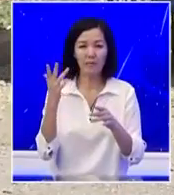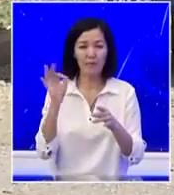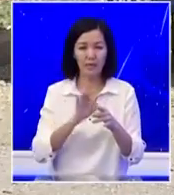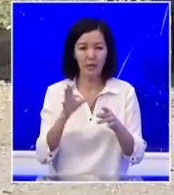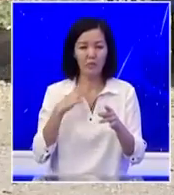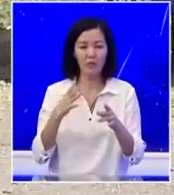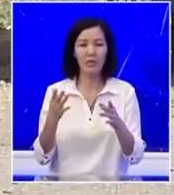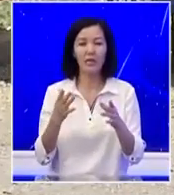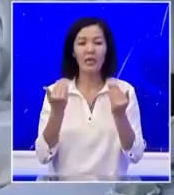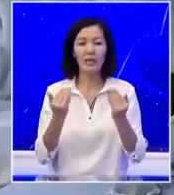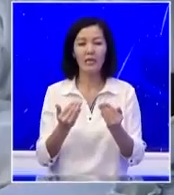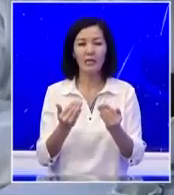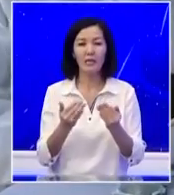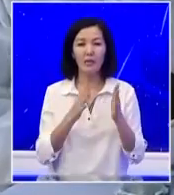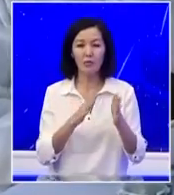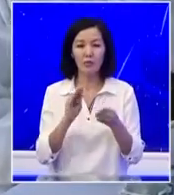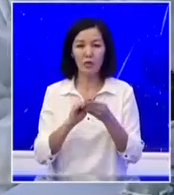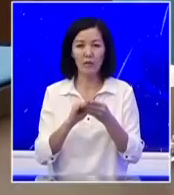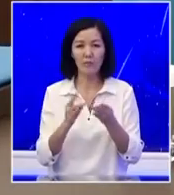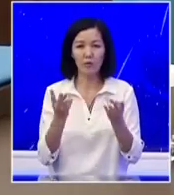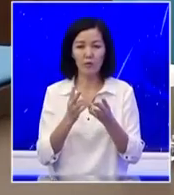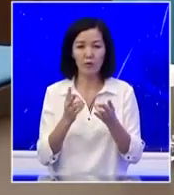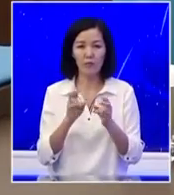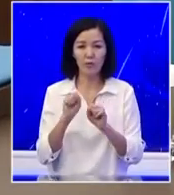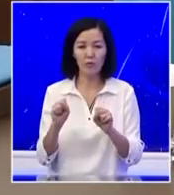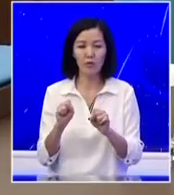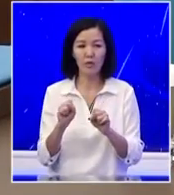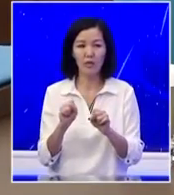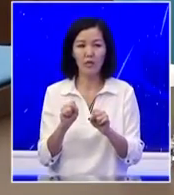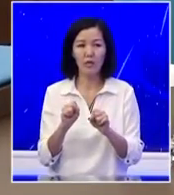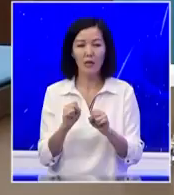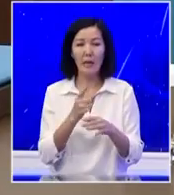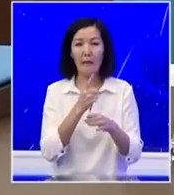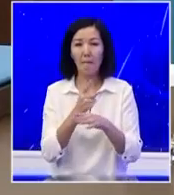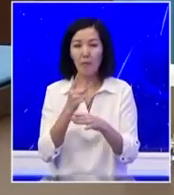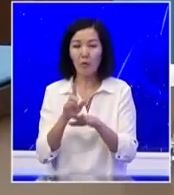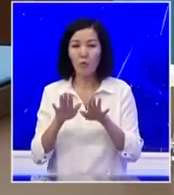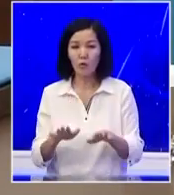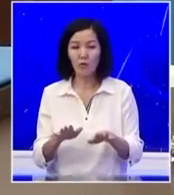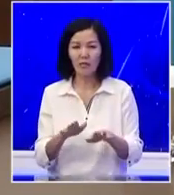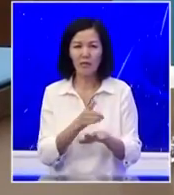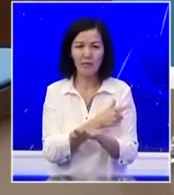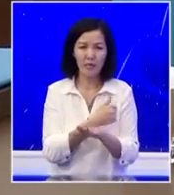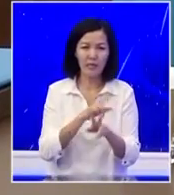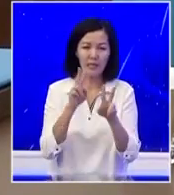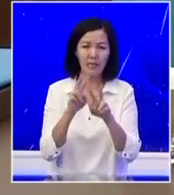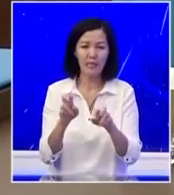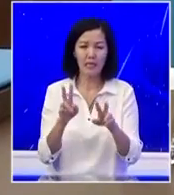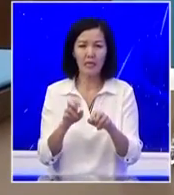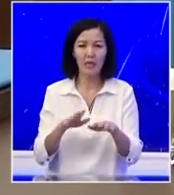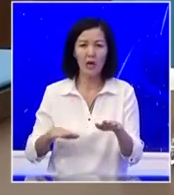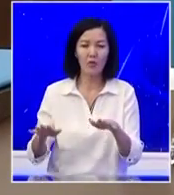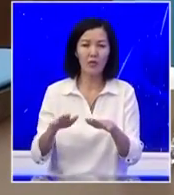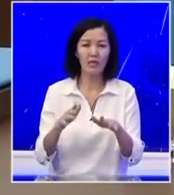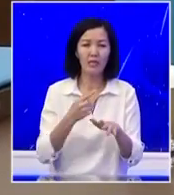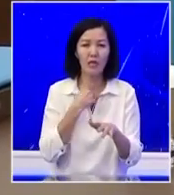оң нәтиже. Осы межені ұстап тұру керек. Ол үшін блокпосты, я в тот раз вам сказал. Аудан арасындағы